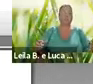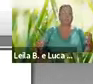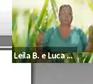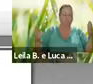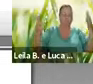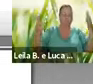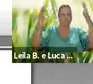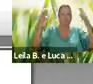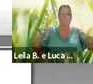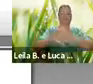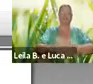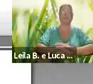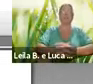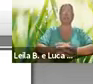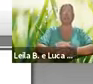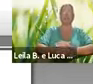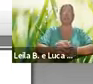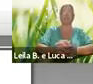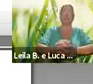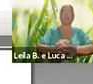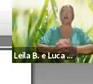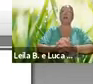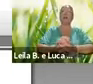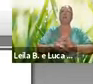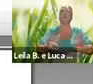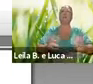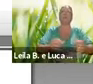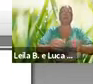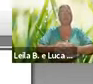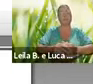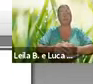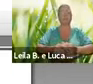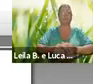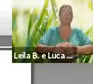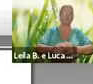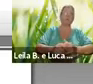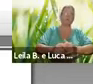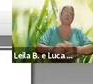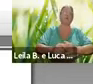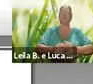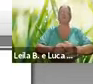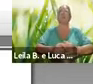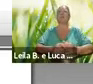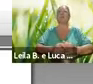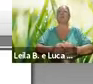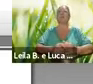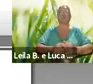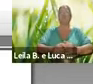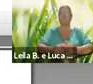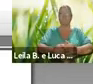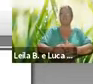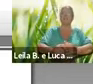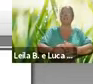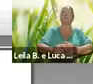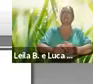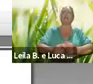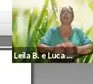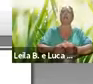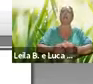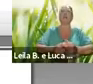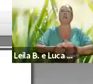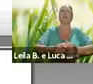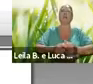che sentono degli spasmi, altri che si sentono un po' sonnolenti, storditi.